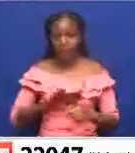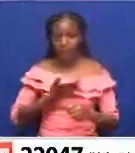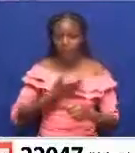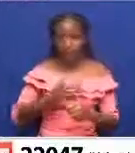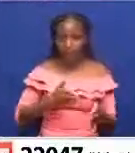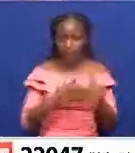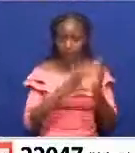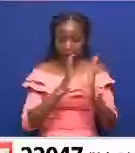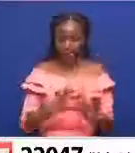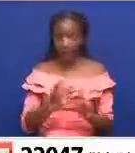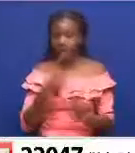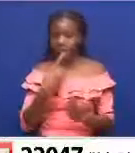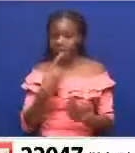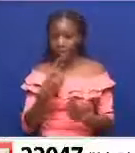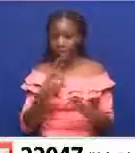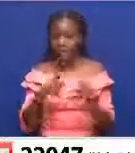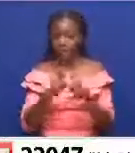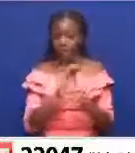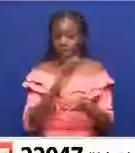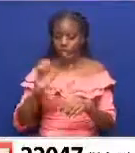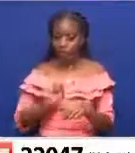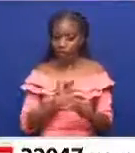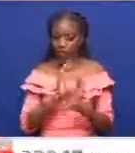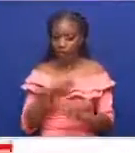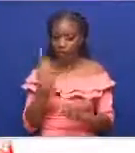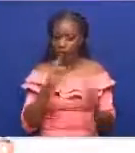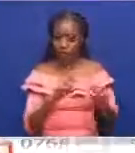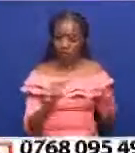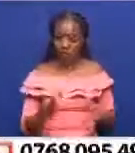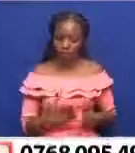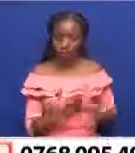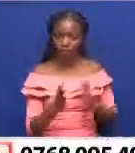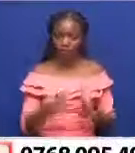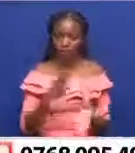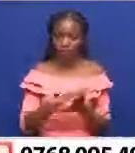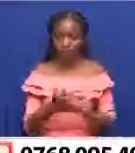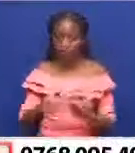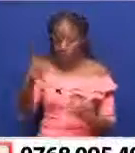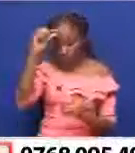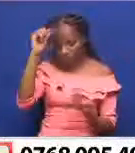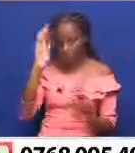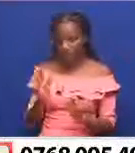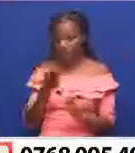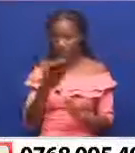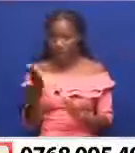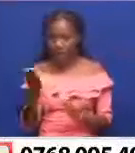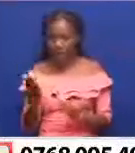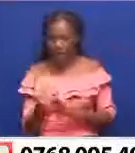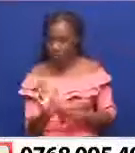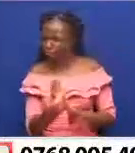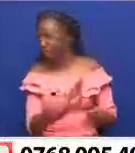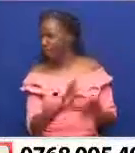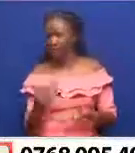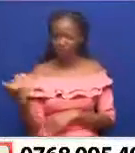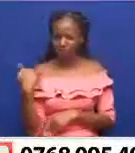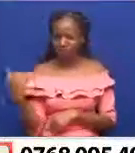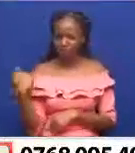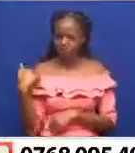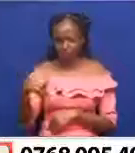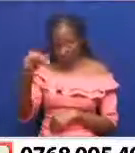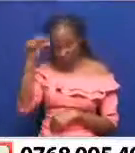Oparanya amewataka maseneta wanaotafuta nafasi za kuwa magavana kukoma kuwapaka tope magavana